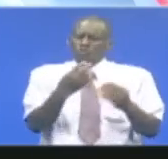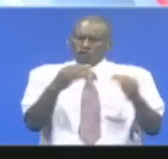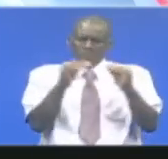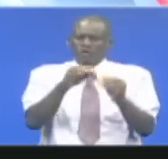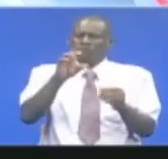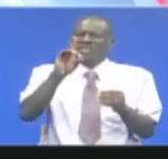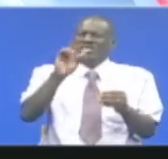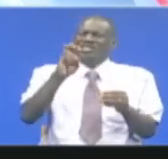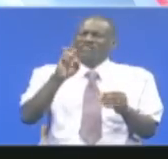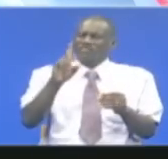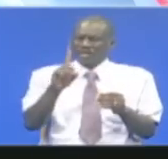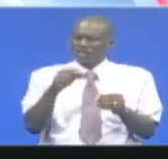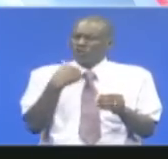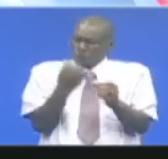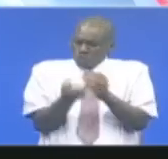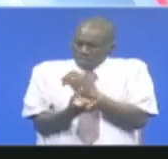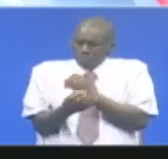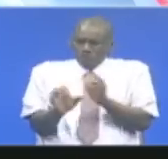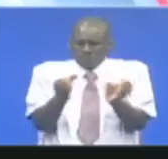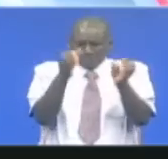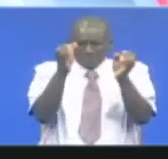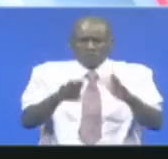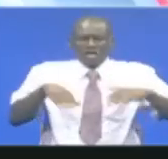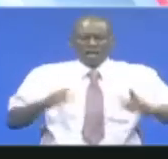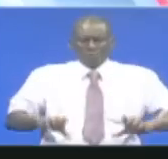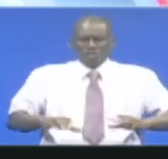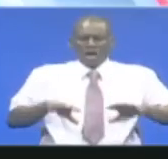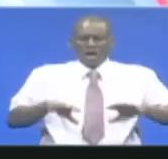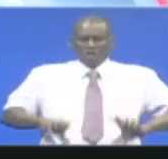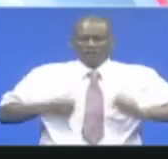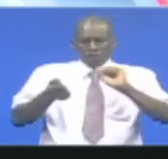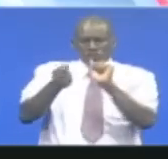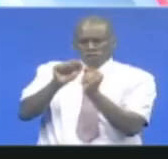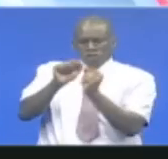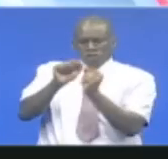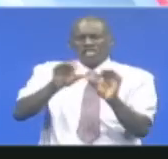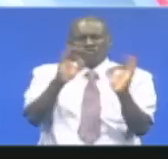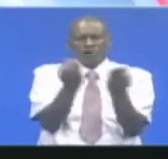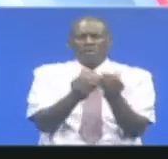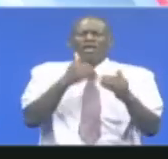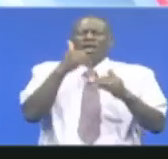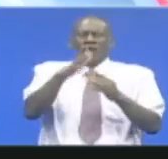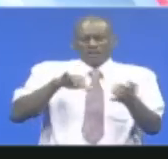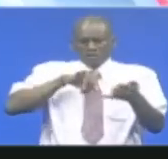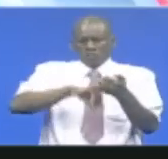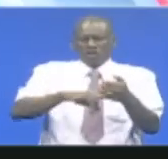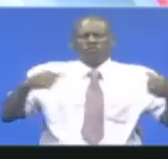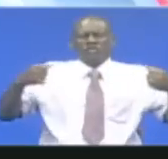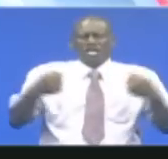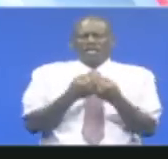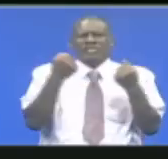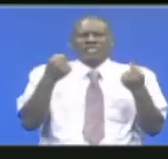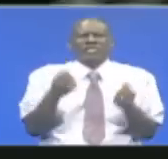maarufu Jombo ambaye alimsimulia mwanahabari wetu Brenda Wanga kuhusu maisha yalivyobadilika ikiwa ni katika familia yake baada ya mkewe kupata ajali ya